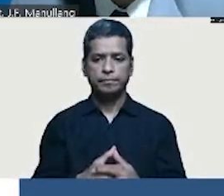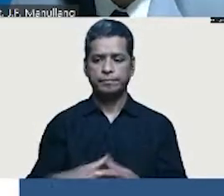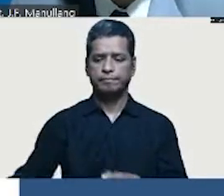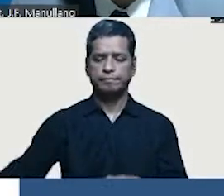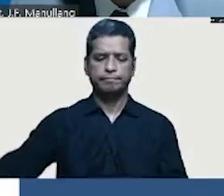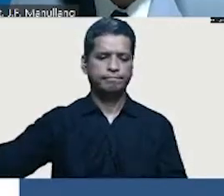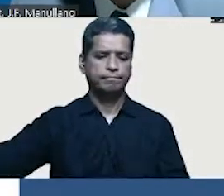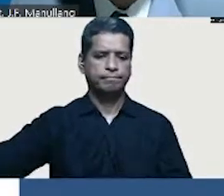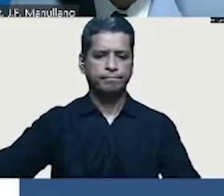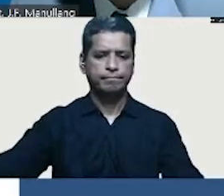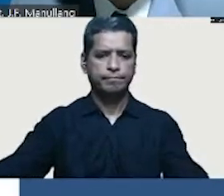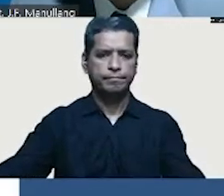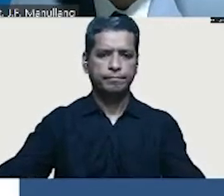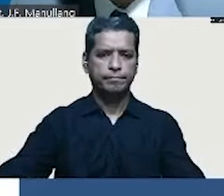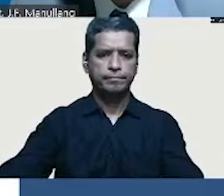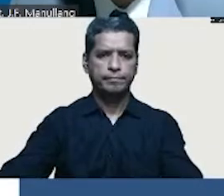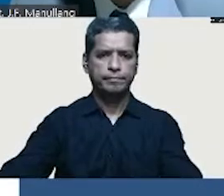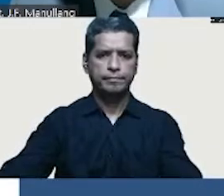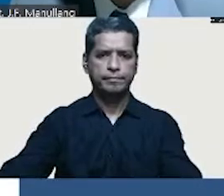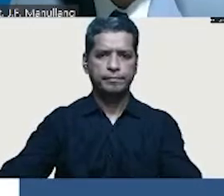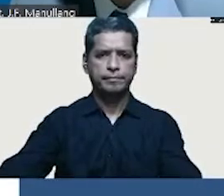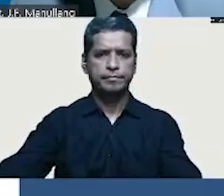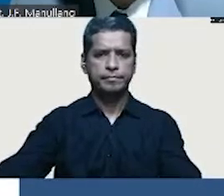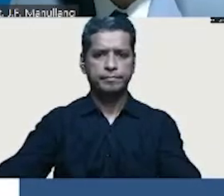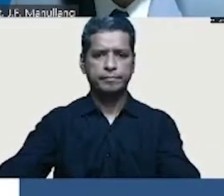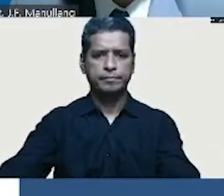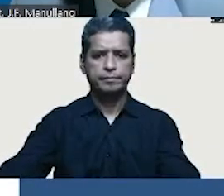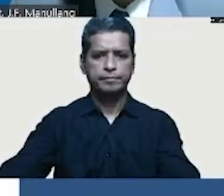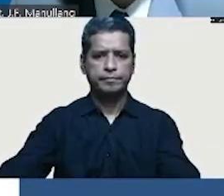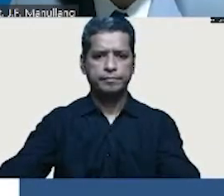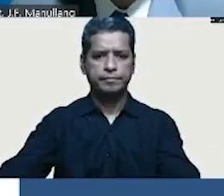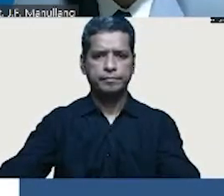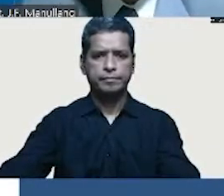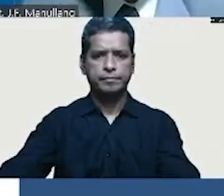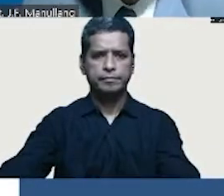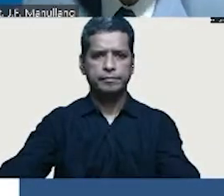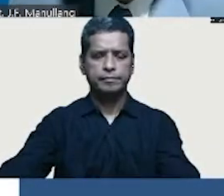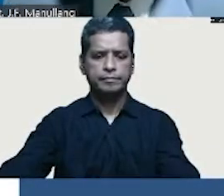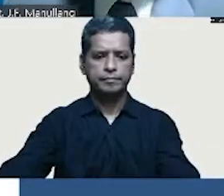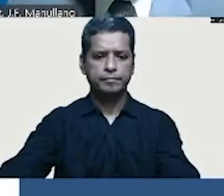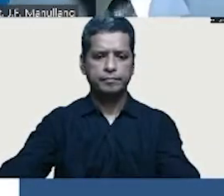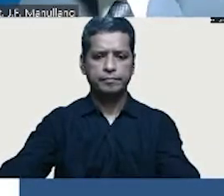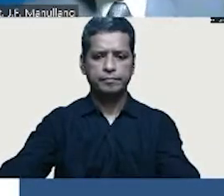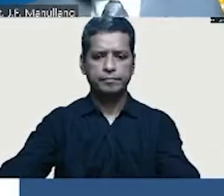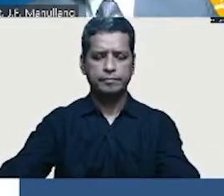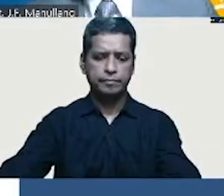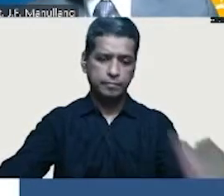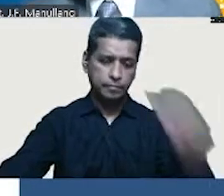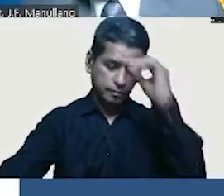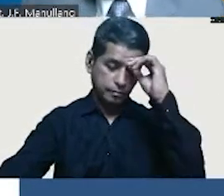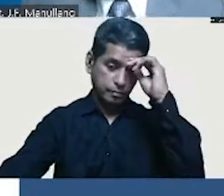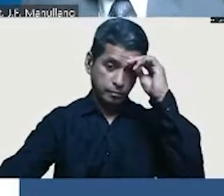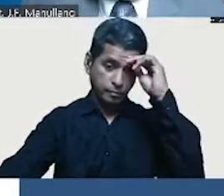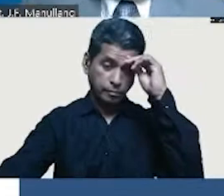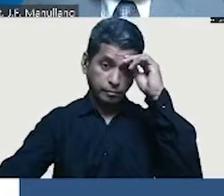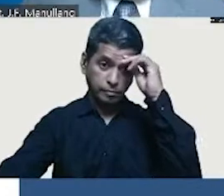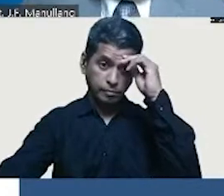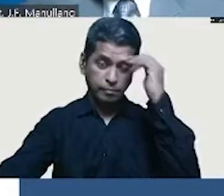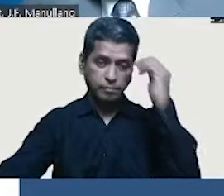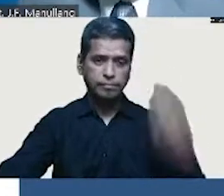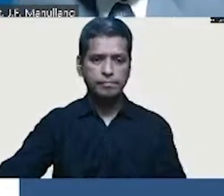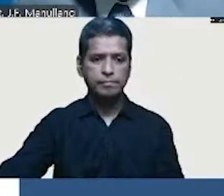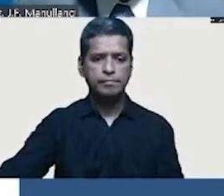mereka yang paling lama di bawah tetapi pada waktu selesai tugas api membakar maka ada itupun pada buah